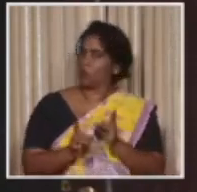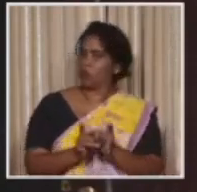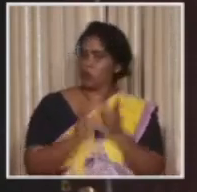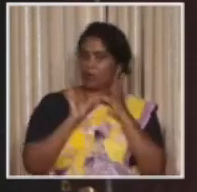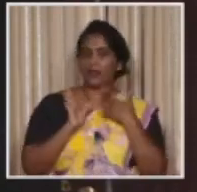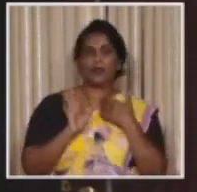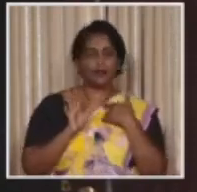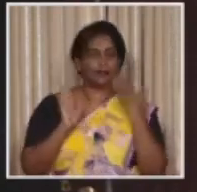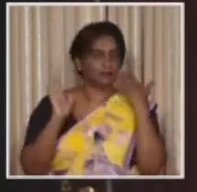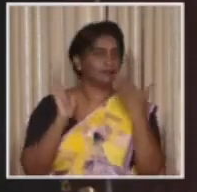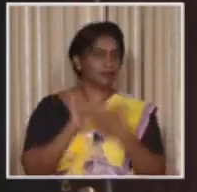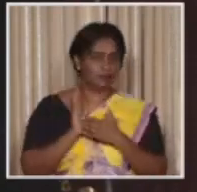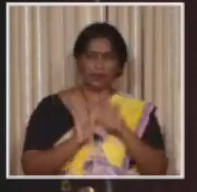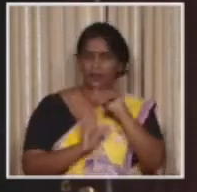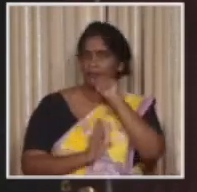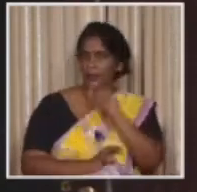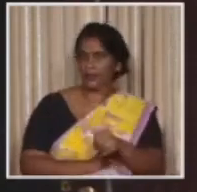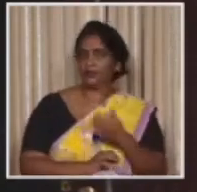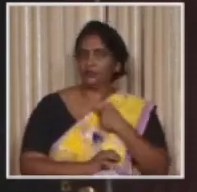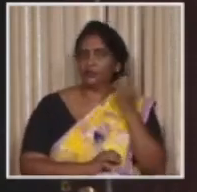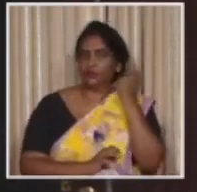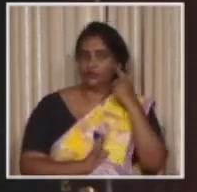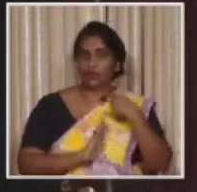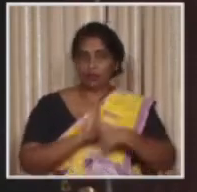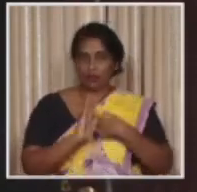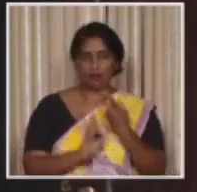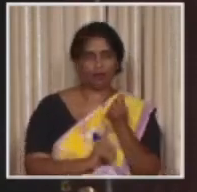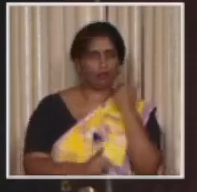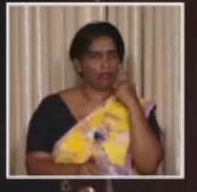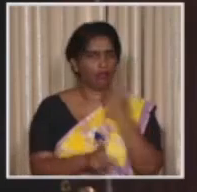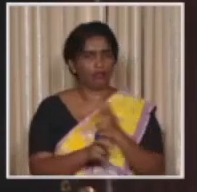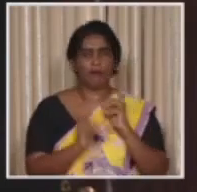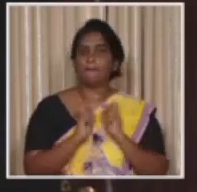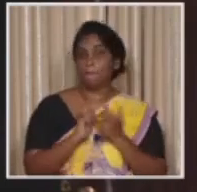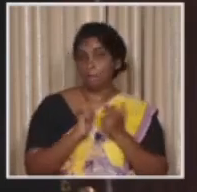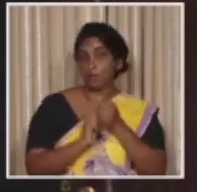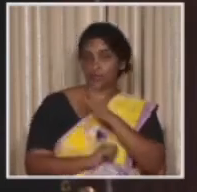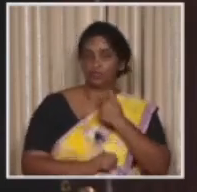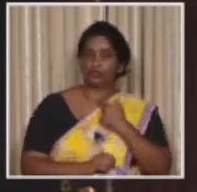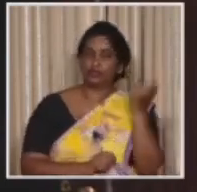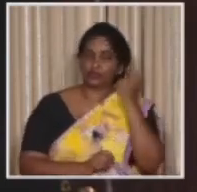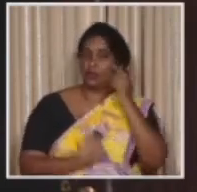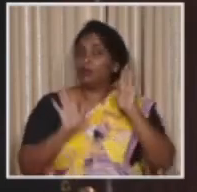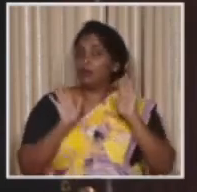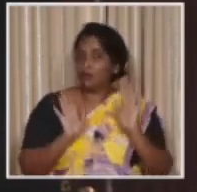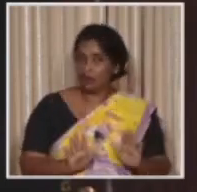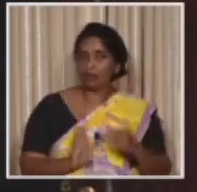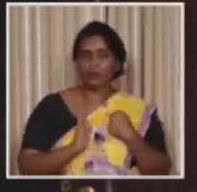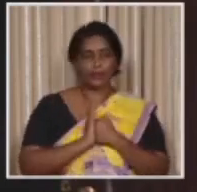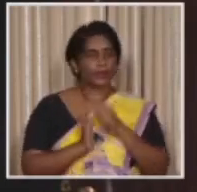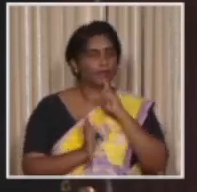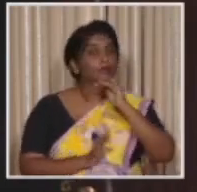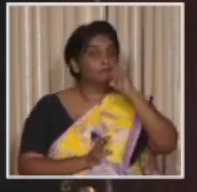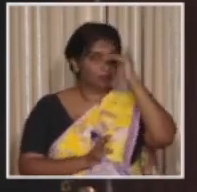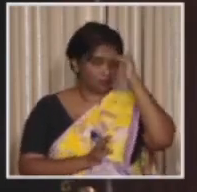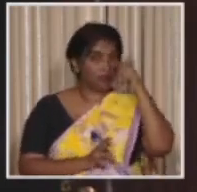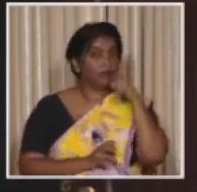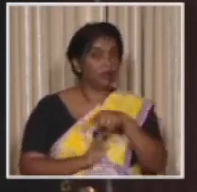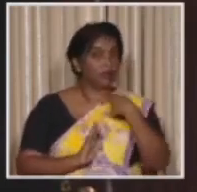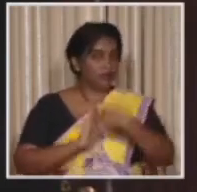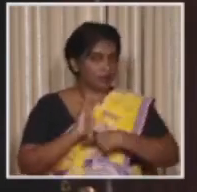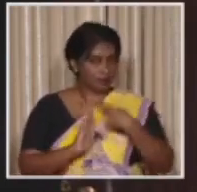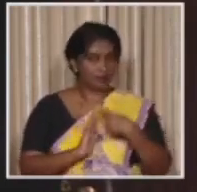සම්බන්ධම කාරණාවක්. ඇත්තටම අපි දන්නවා රට ආර්ථික අර්බුදයක ඉන්න බව අපි දන්නවා. නමුත් ගරු කතානායකතුමනි මේ